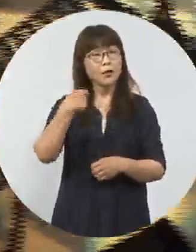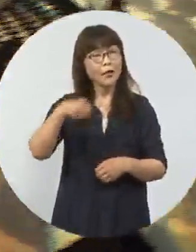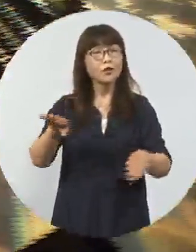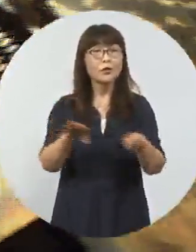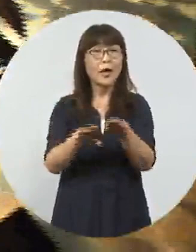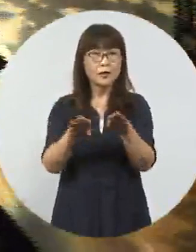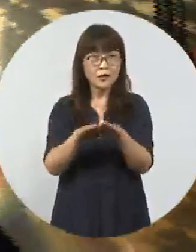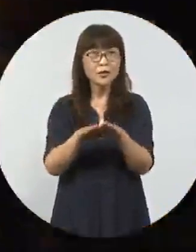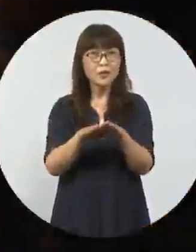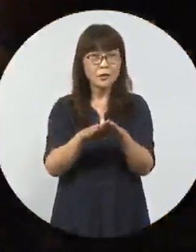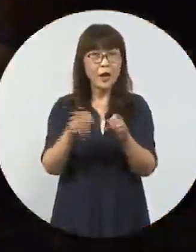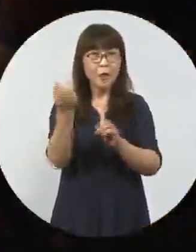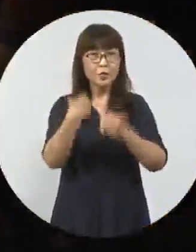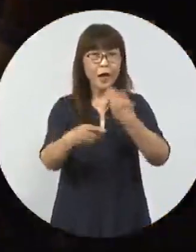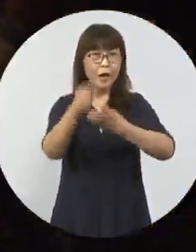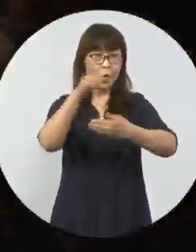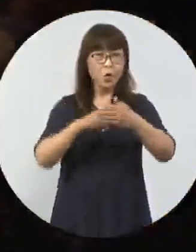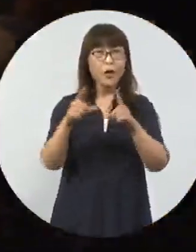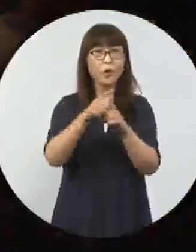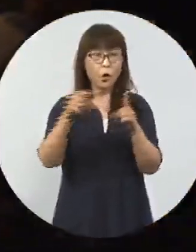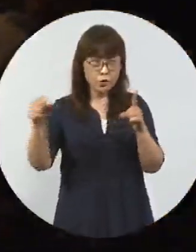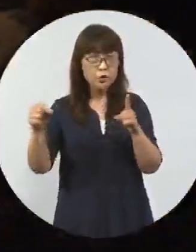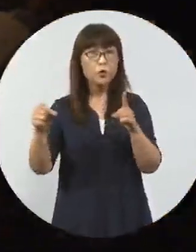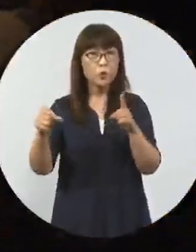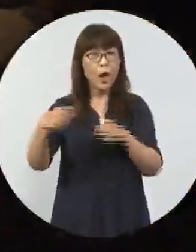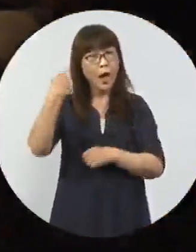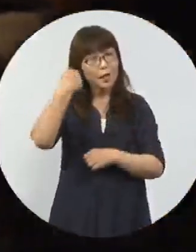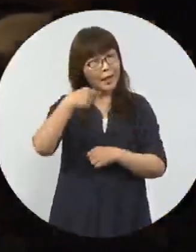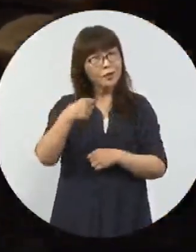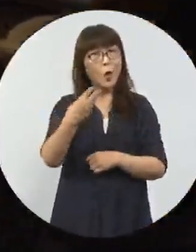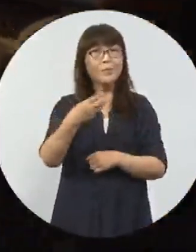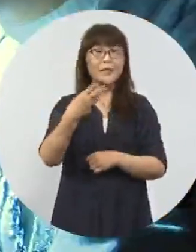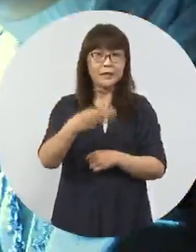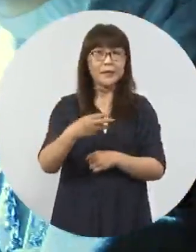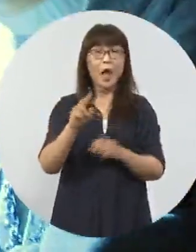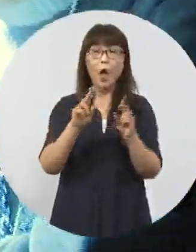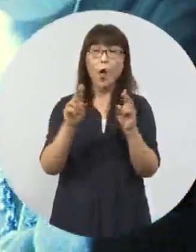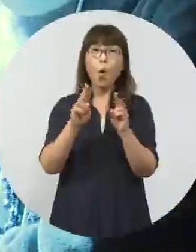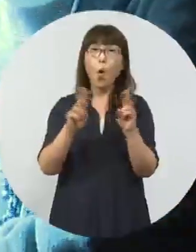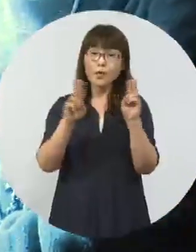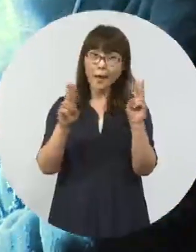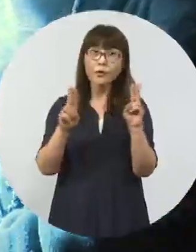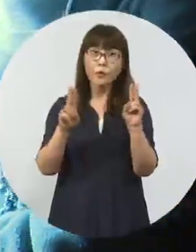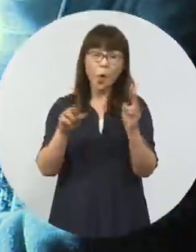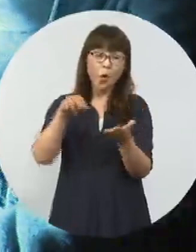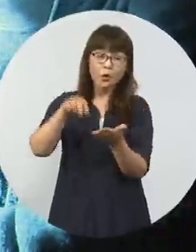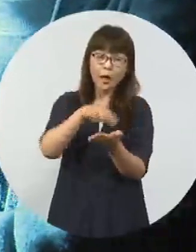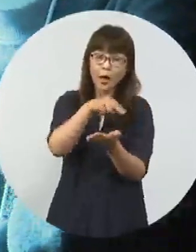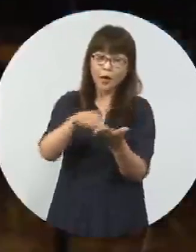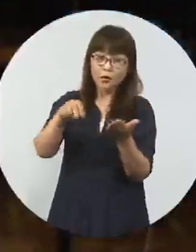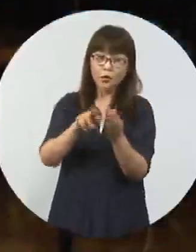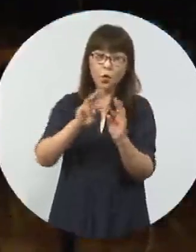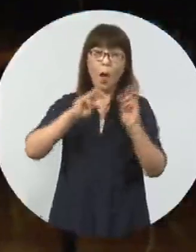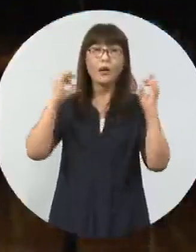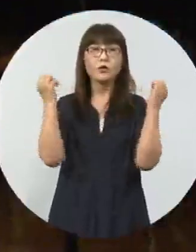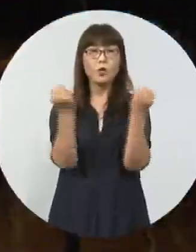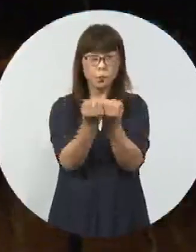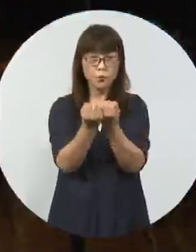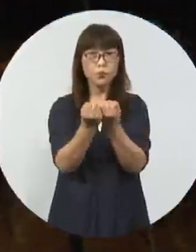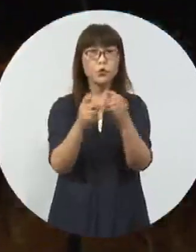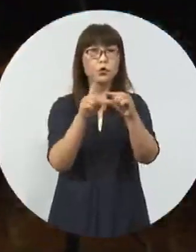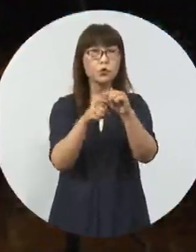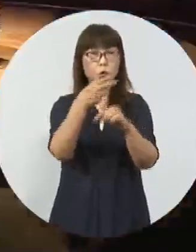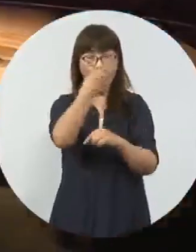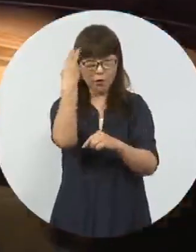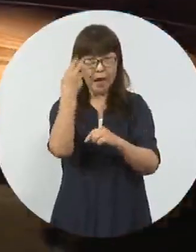かにバックスイーツアー、また夏の午後のミニコンサートとかダンスワークショップ、そして中高生のための演劇講座と